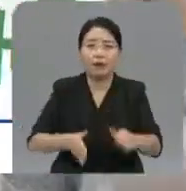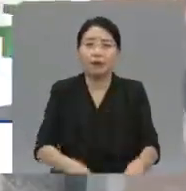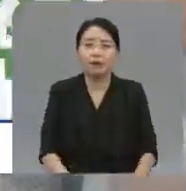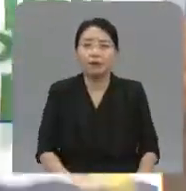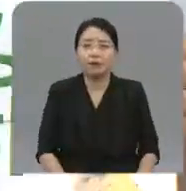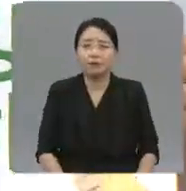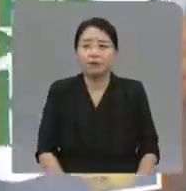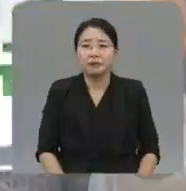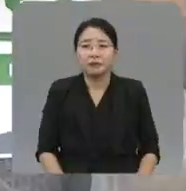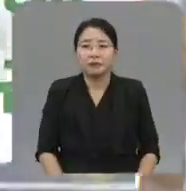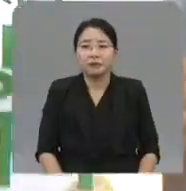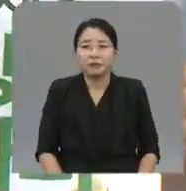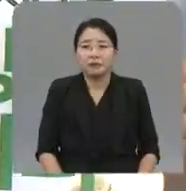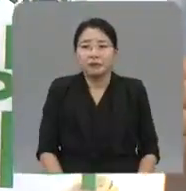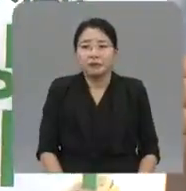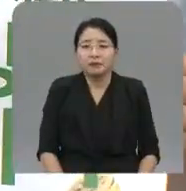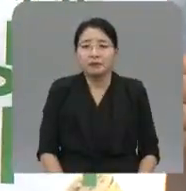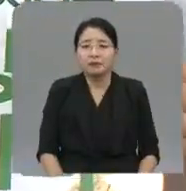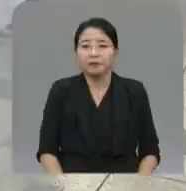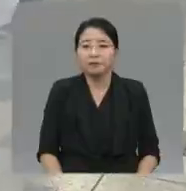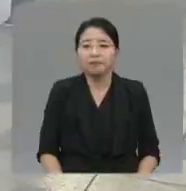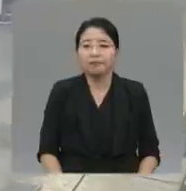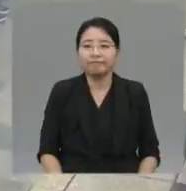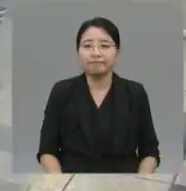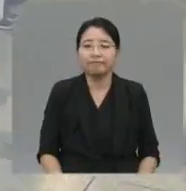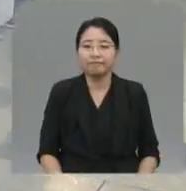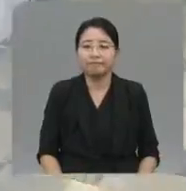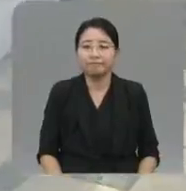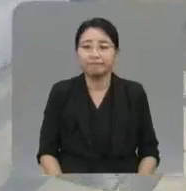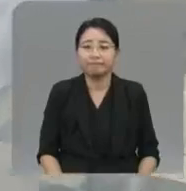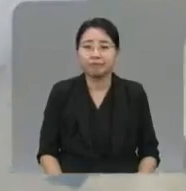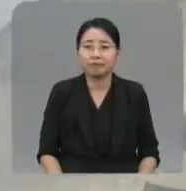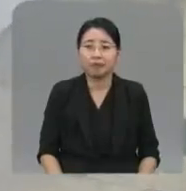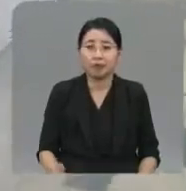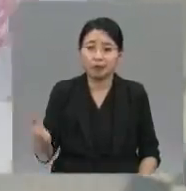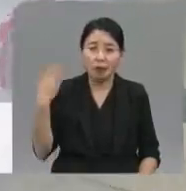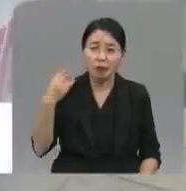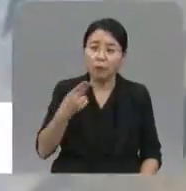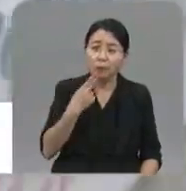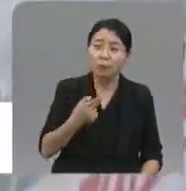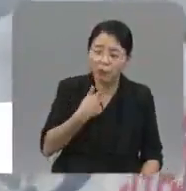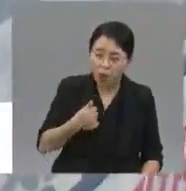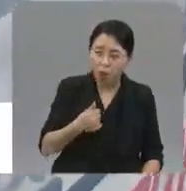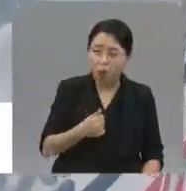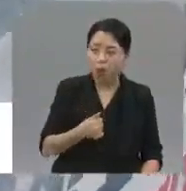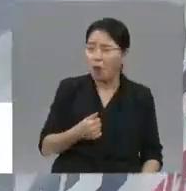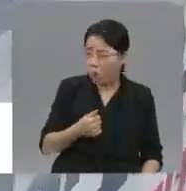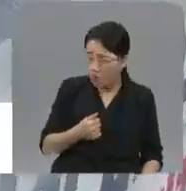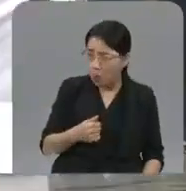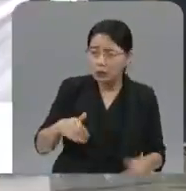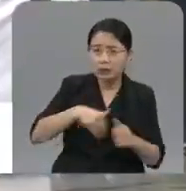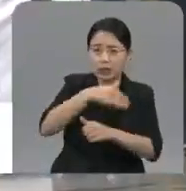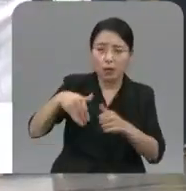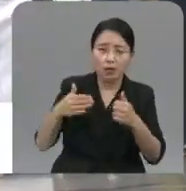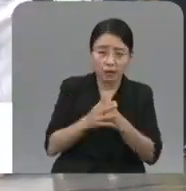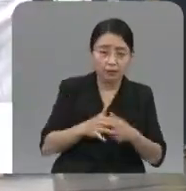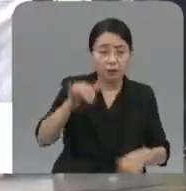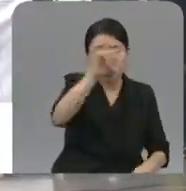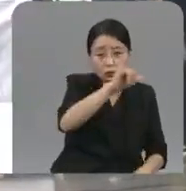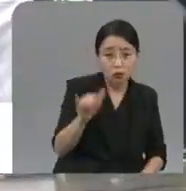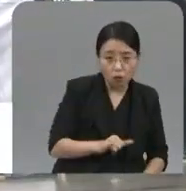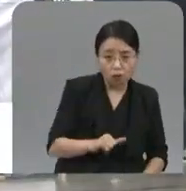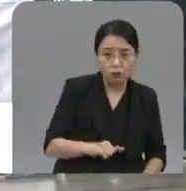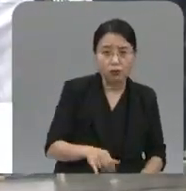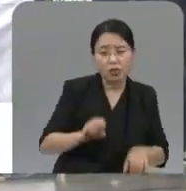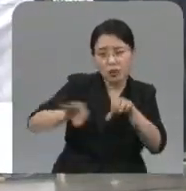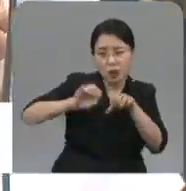égoïste et irresponsable de Tokyo et de porter plainte devant le tribunal international du droit de la mer même